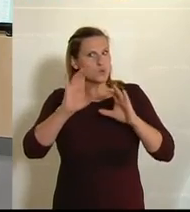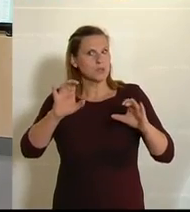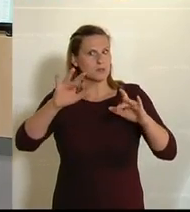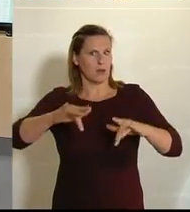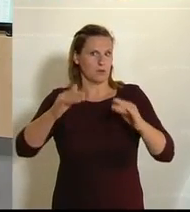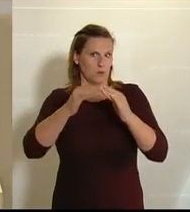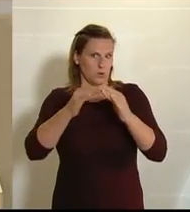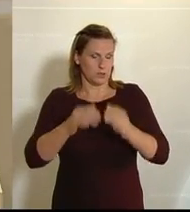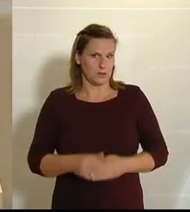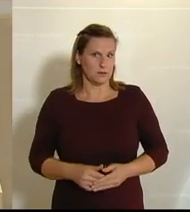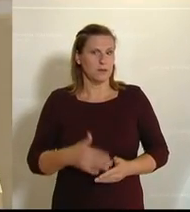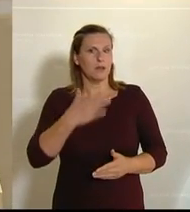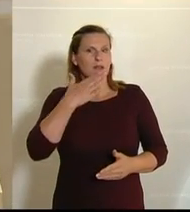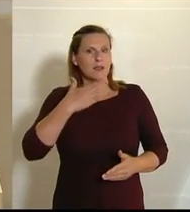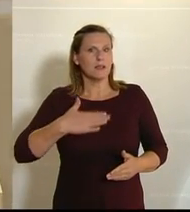Andrea Mayer,